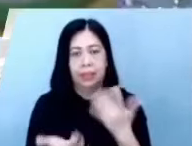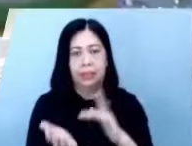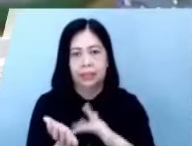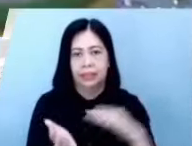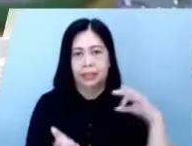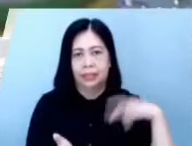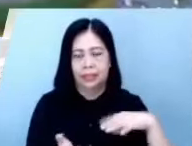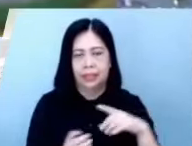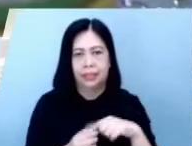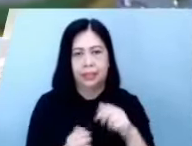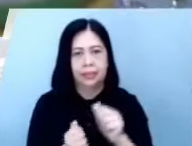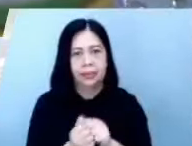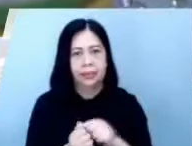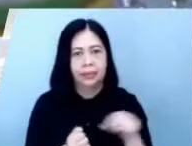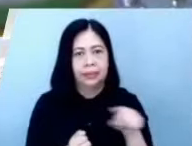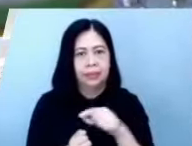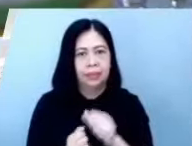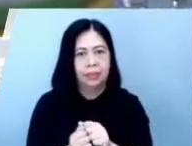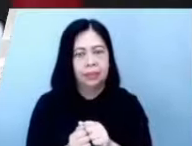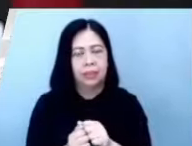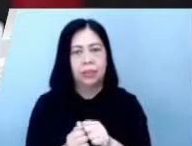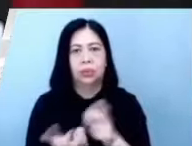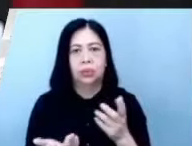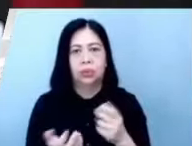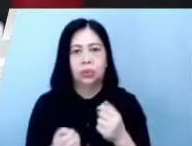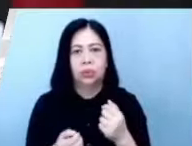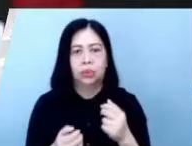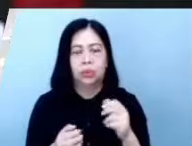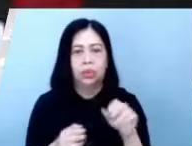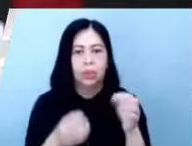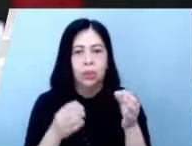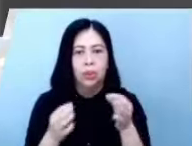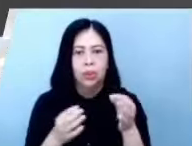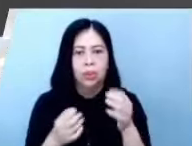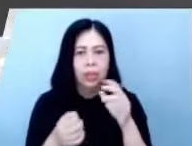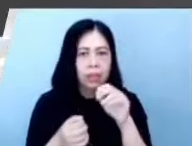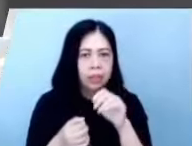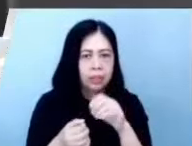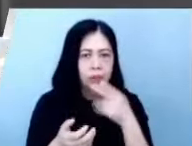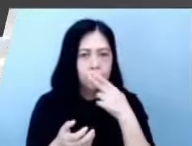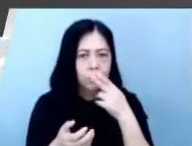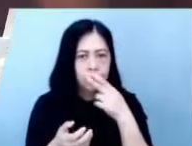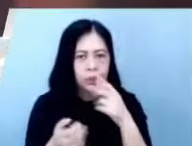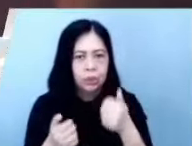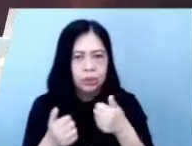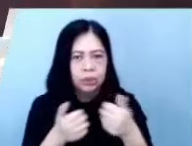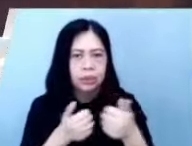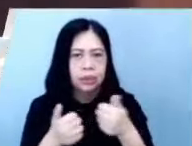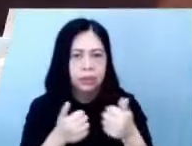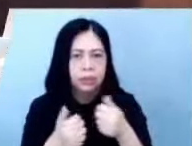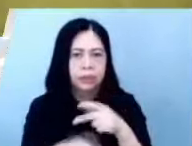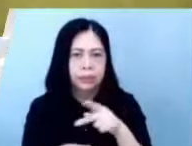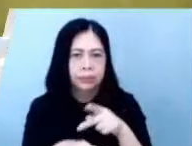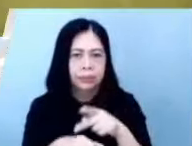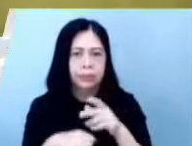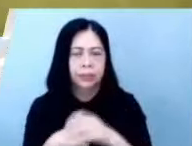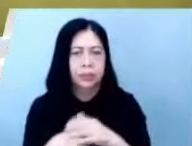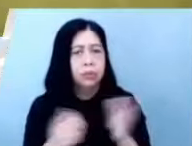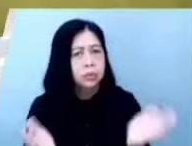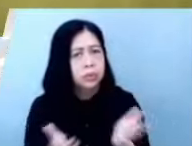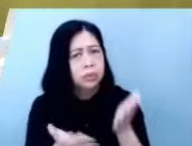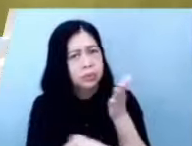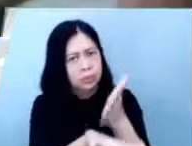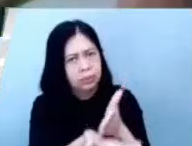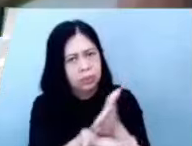Philippines at Action on Smoking and Health Philippines. Isa itong kampanya at kompetisyon para himukin ang mga nagyoyosi na tumigil na at huwag na rin